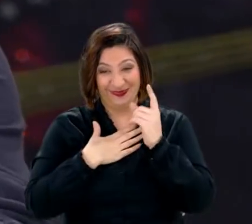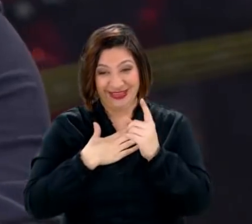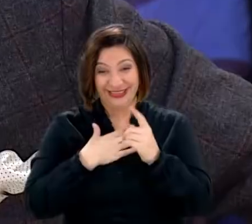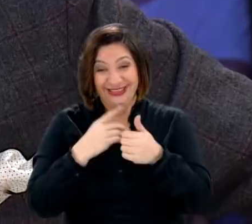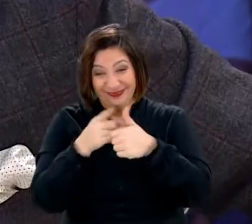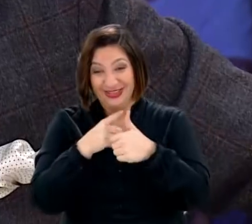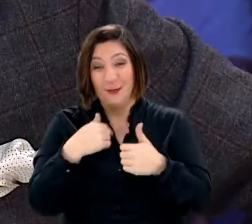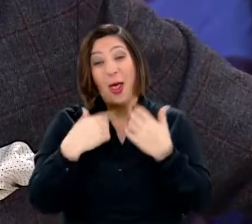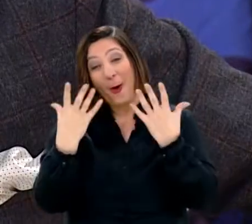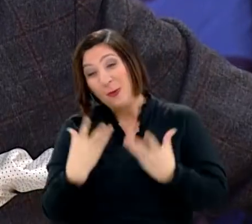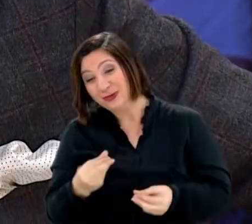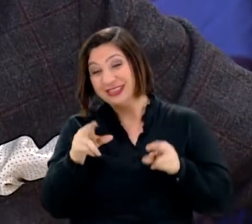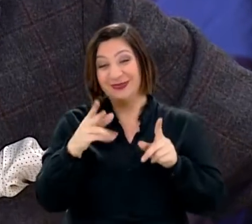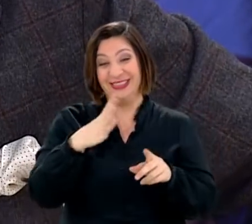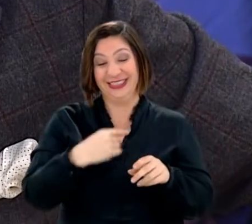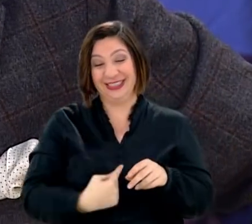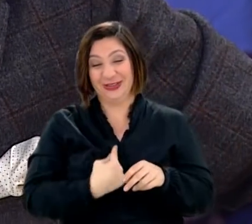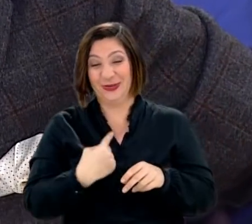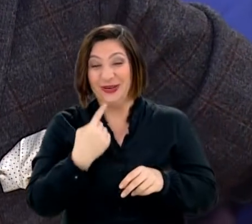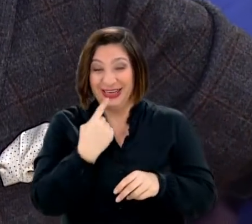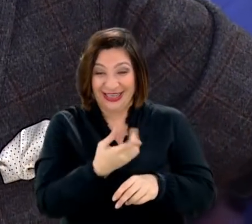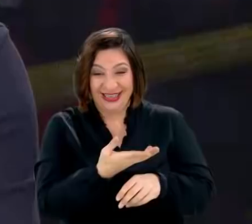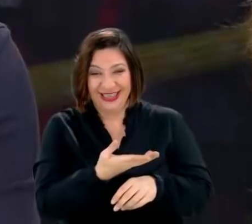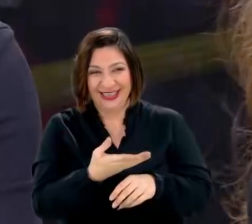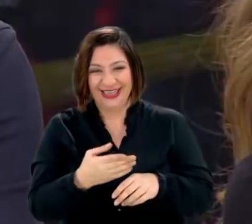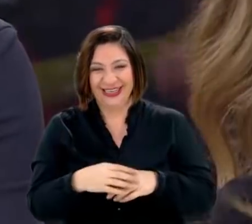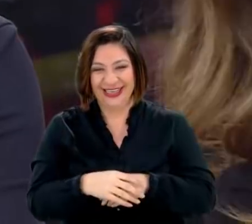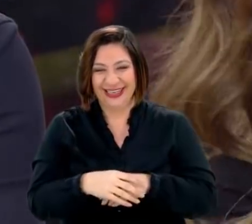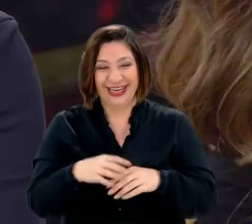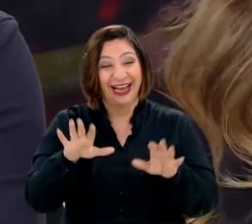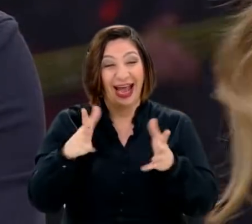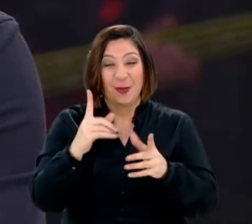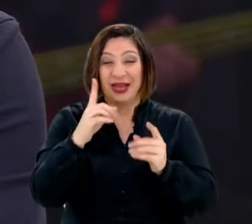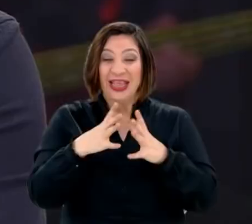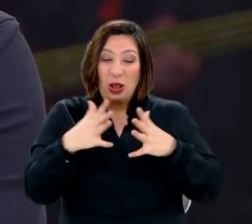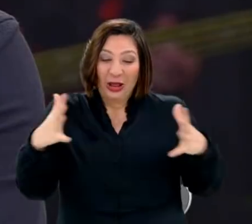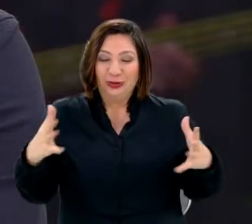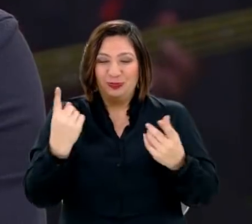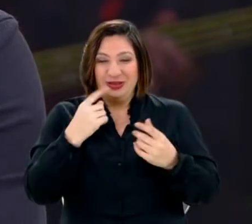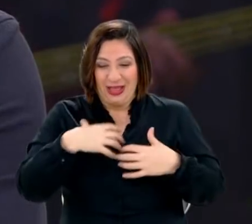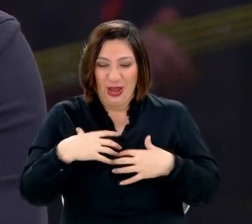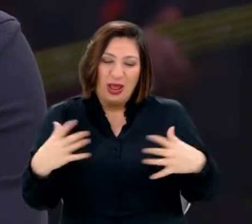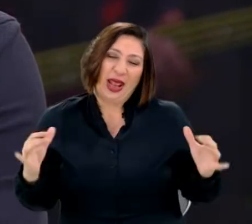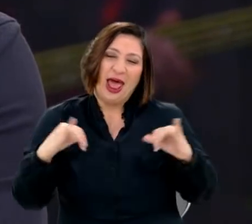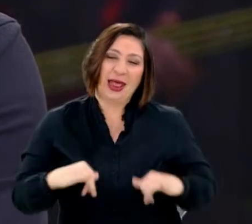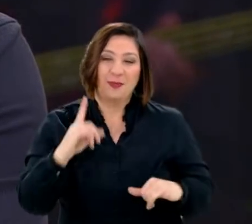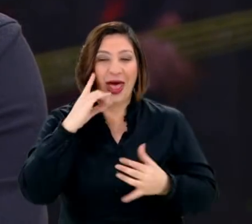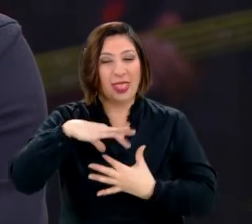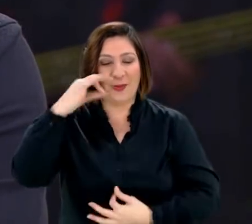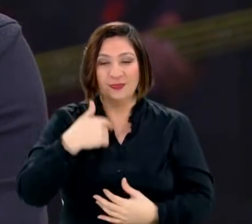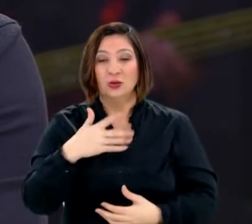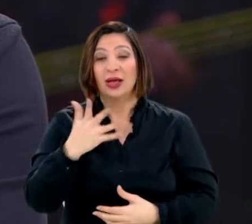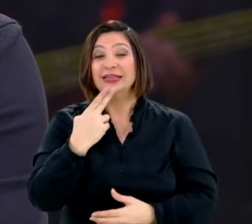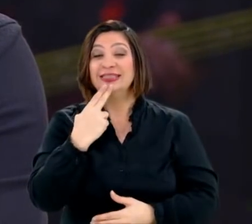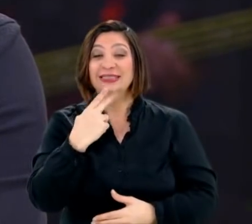Kendimi olmuş hissediyorum. Yerim seni. Bak lafla bak. Galiba ben çok geniş biriyim. Bak. Bak sonra da